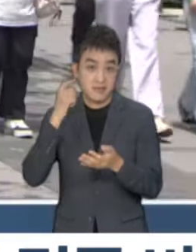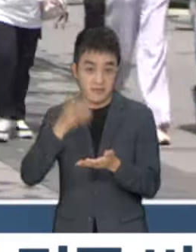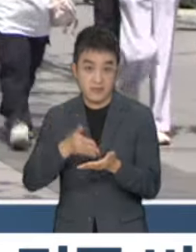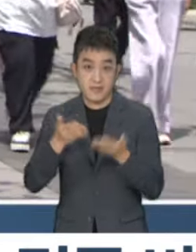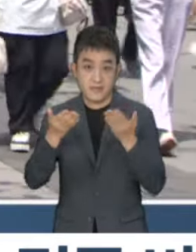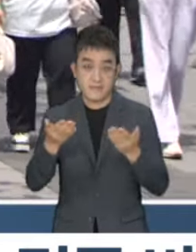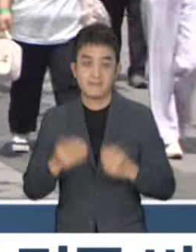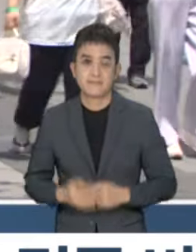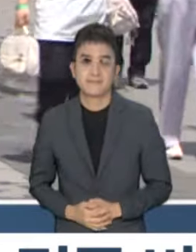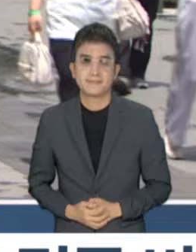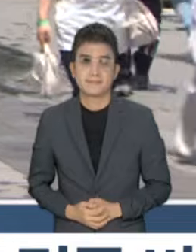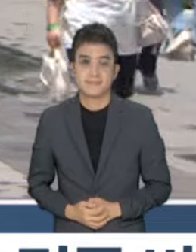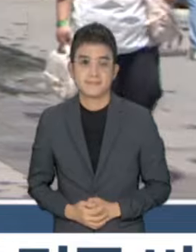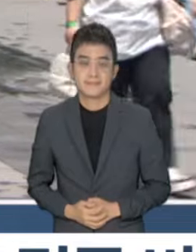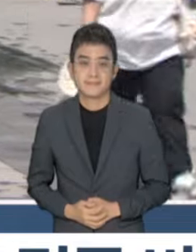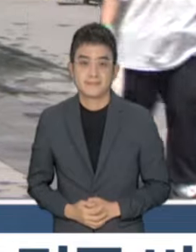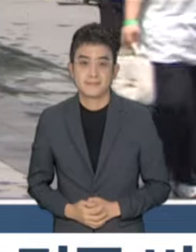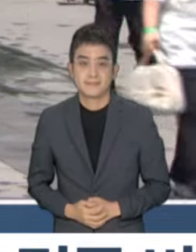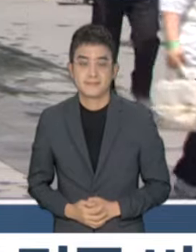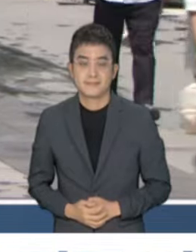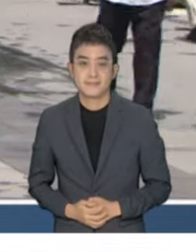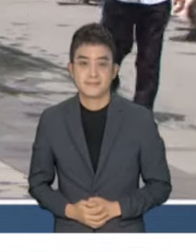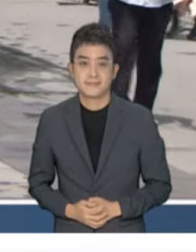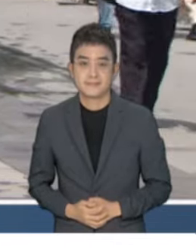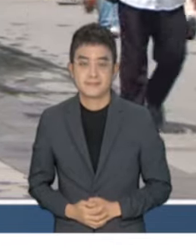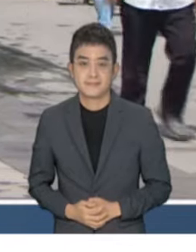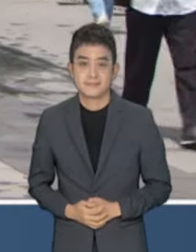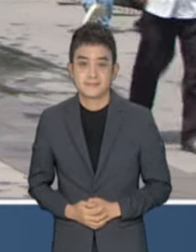기상캐스터 연결해서 알아보겠습니다. 전세영 캐스터 나와주시죠.